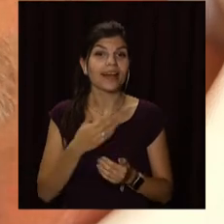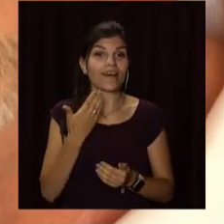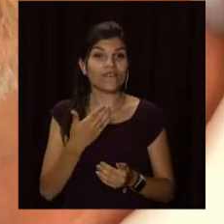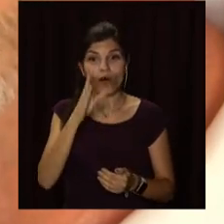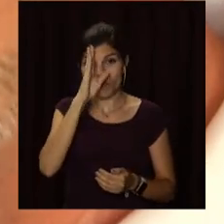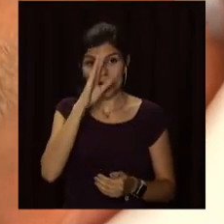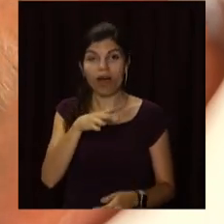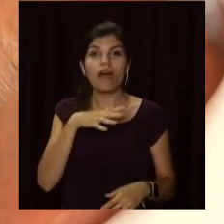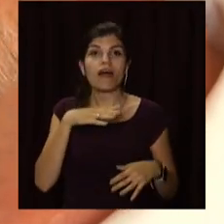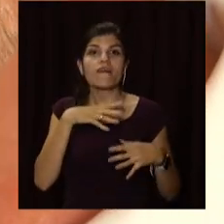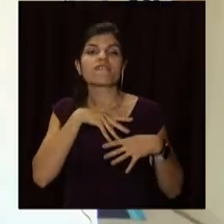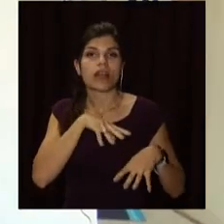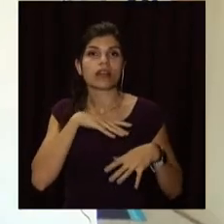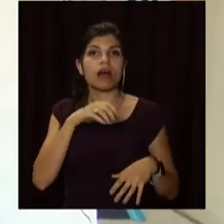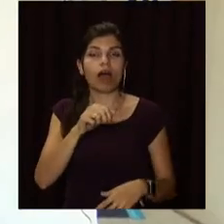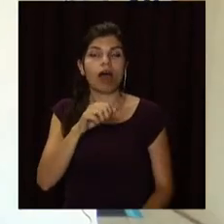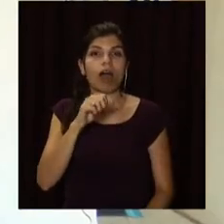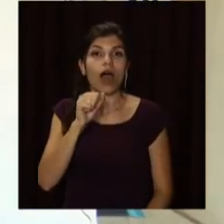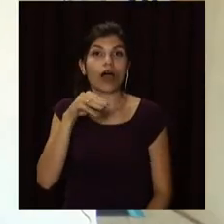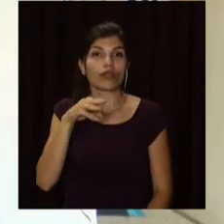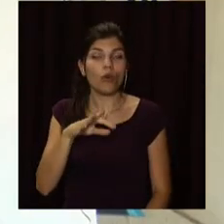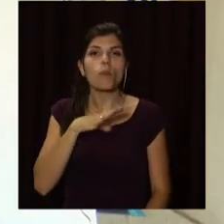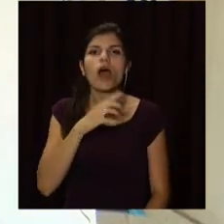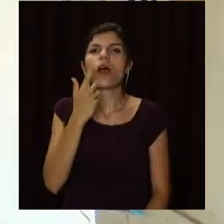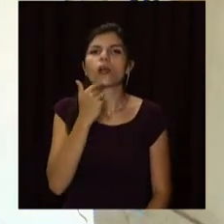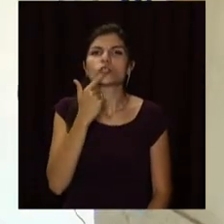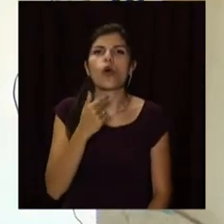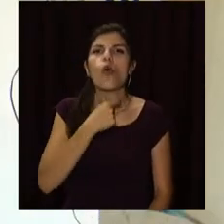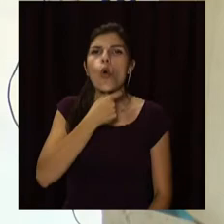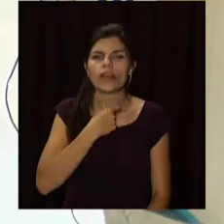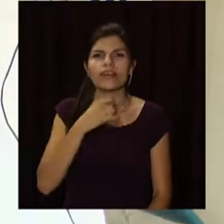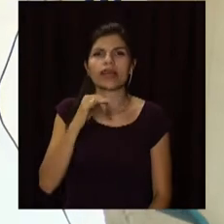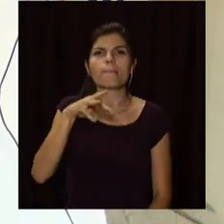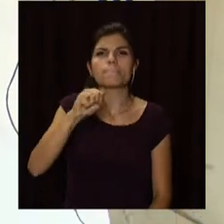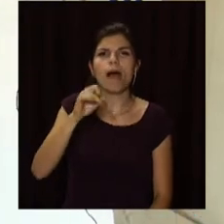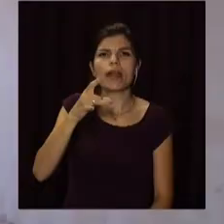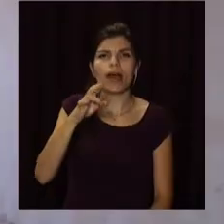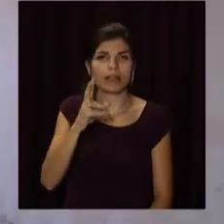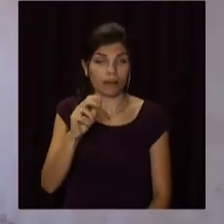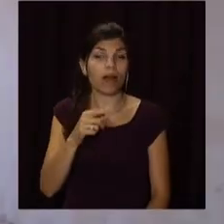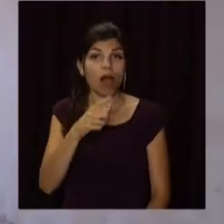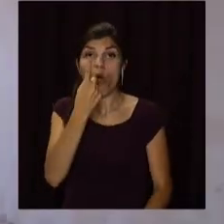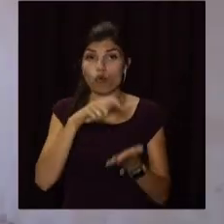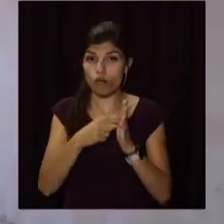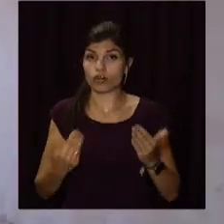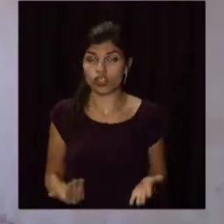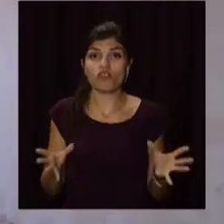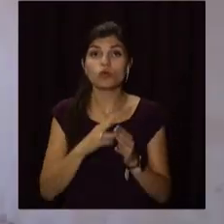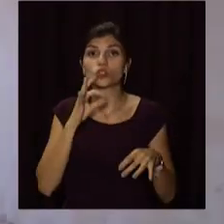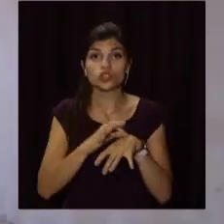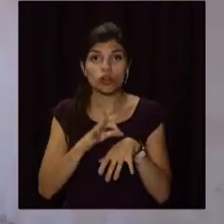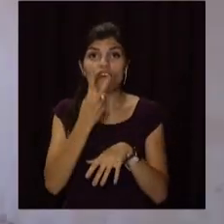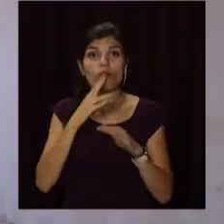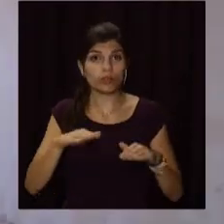АТО, доброволець. Звільняв Красногорівку, Мар'їнку. Отримав поранення та інвалідність. Живе в однокімнатній квартирі із дружиною,